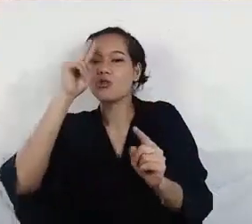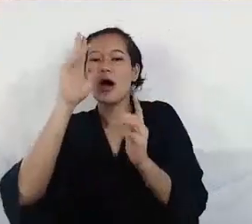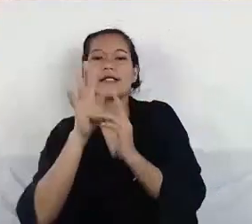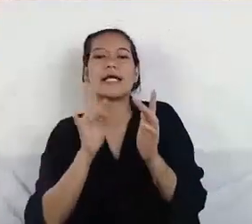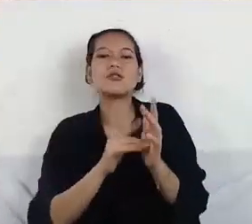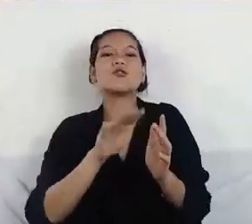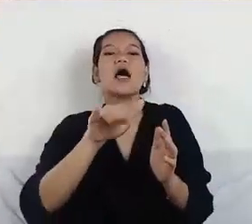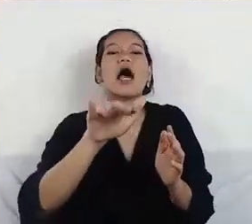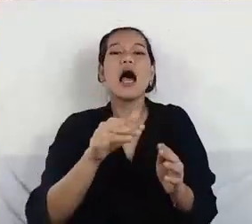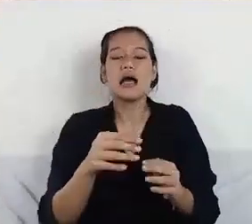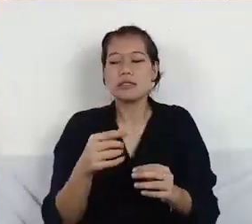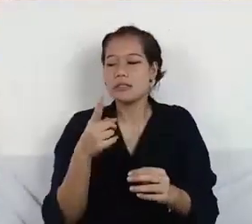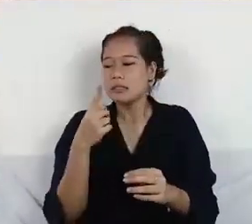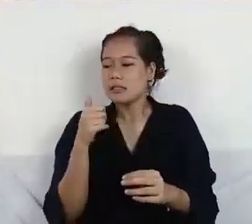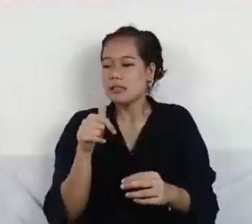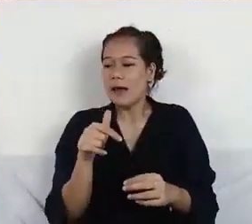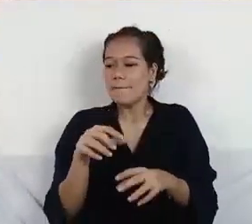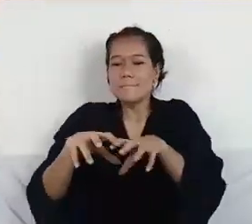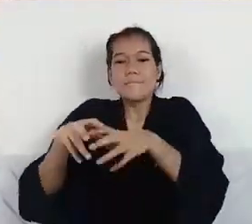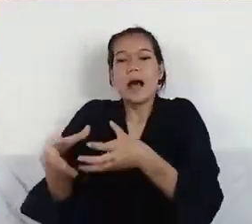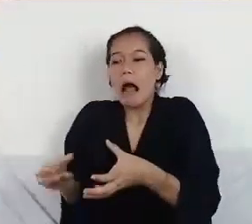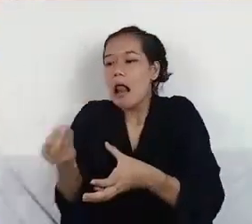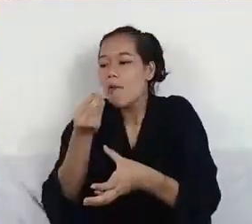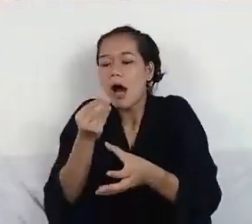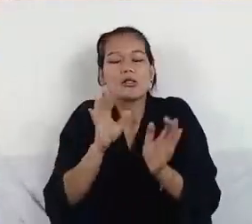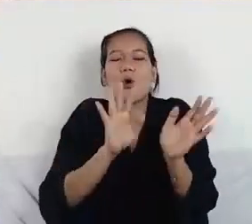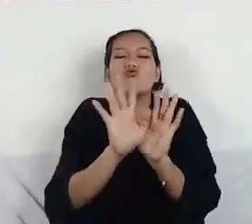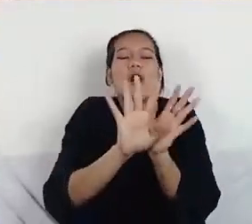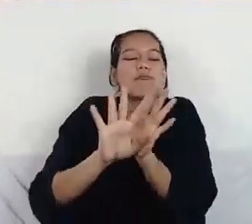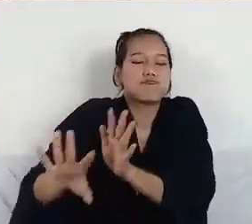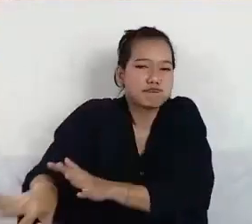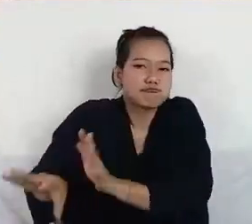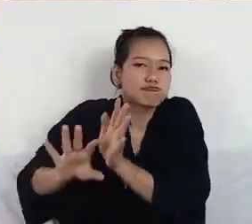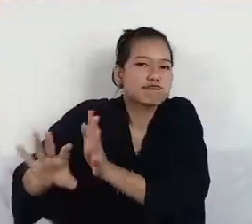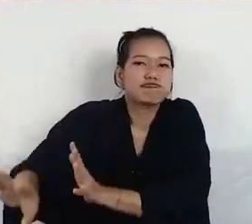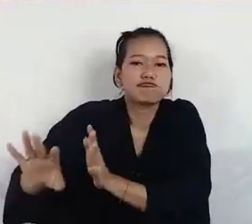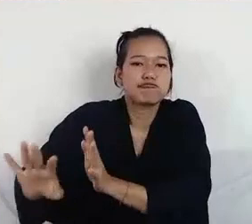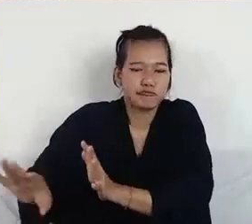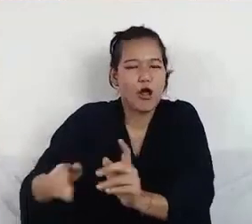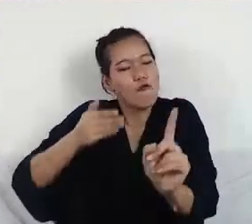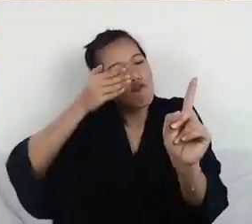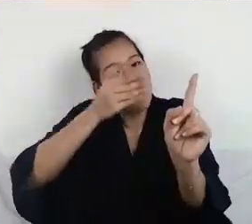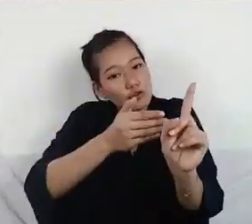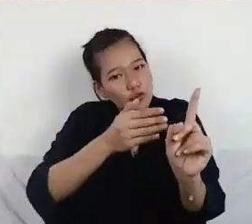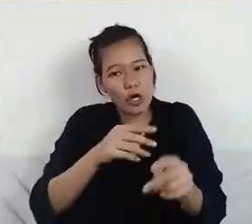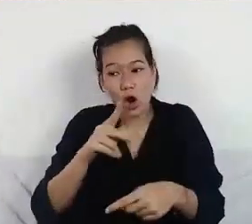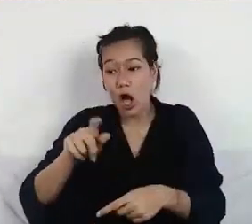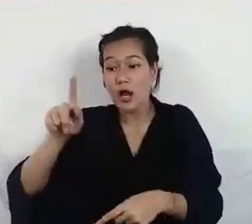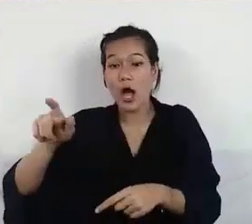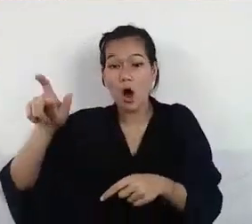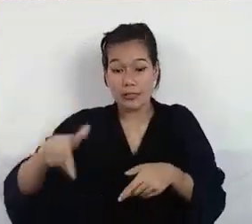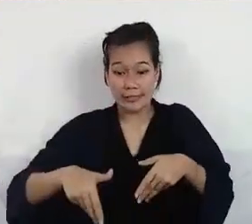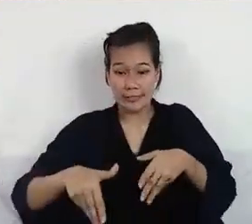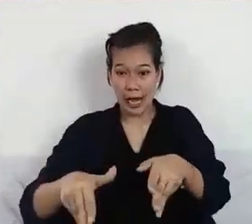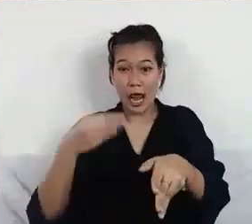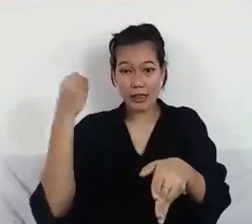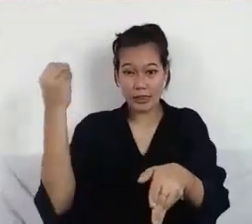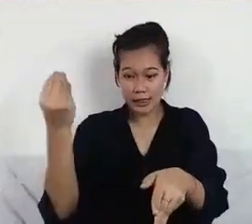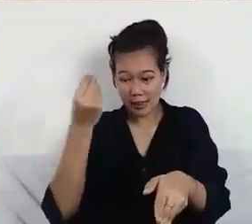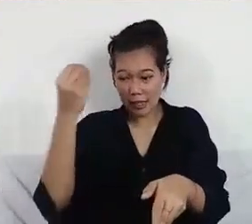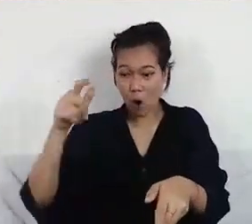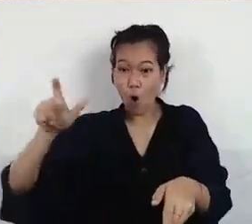bawa sangu. Enggak perlu bawa bekal. Gitu kan. Kalau ada yang kasih salam di jalan,